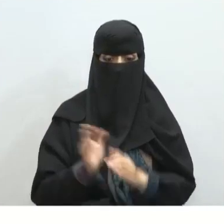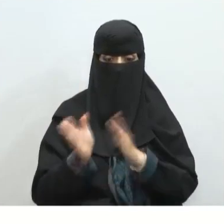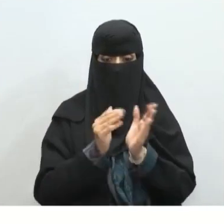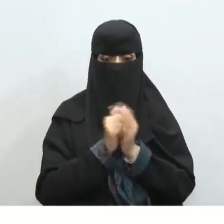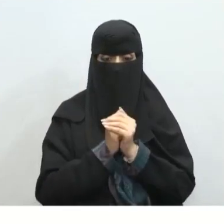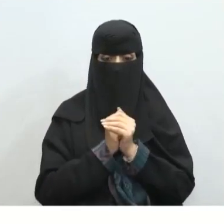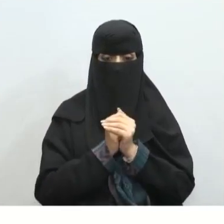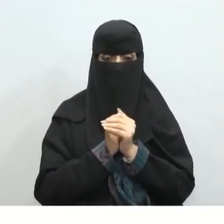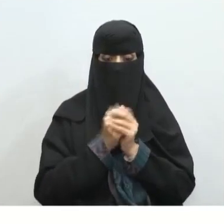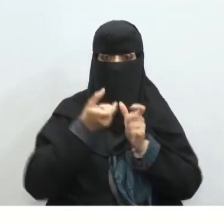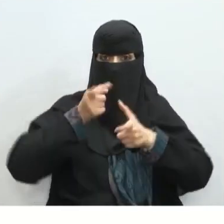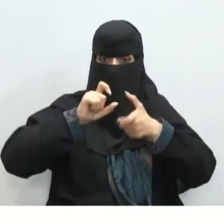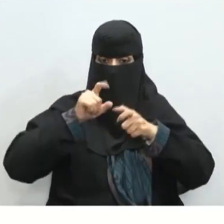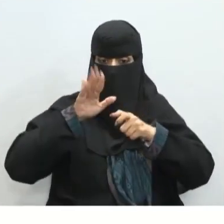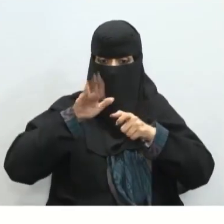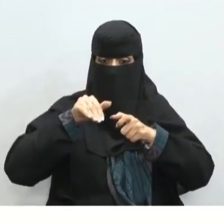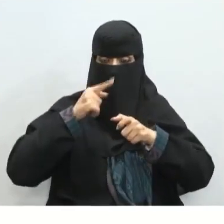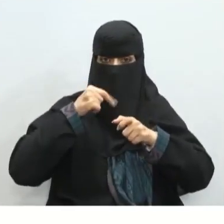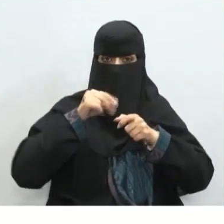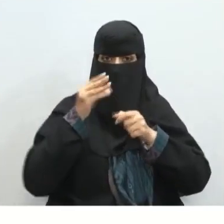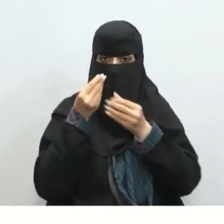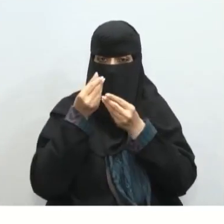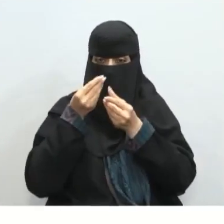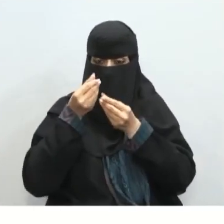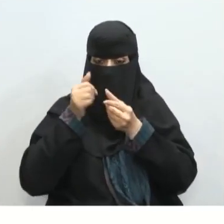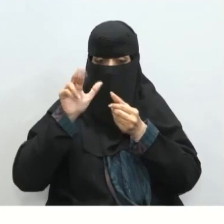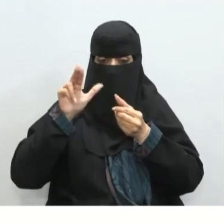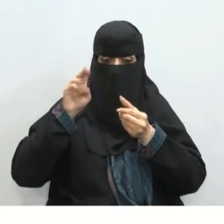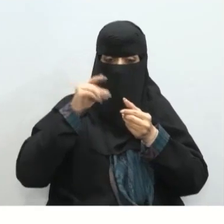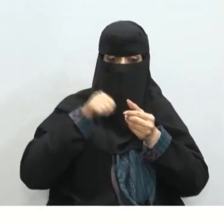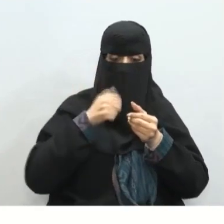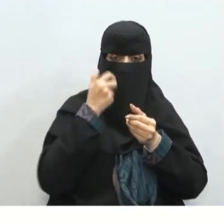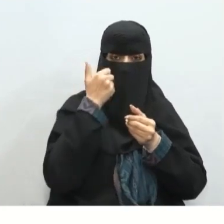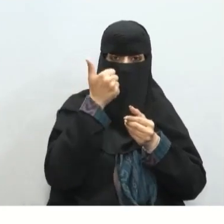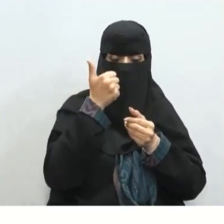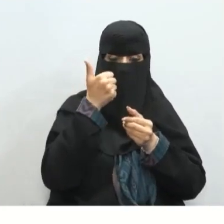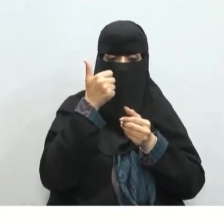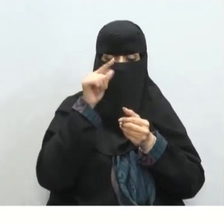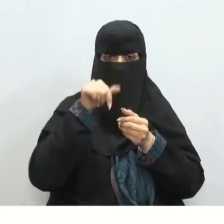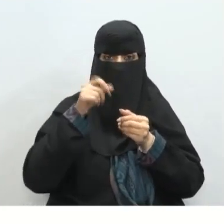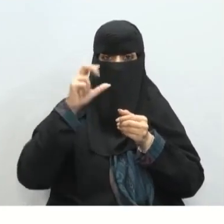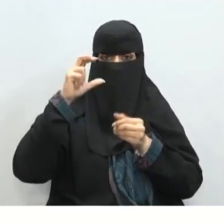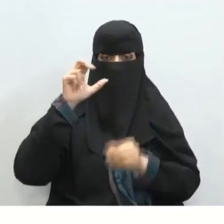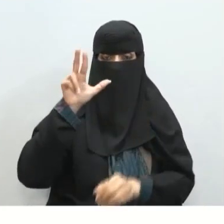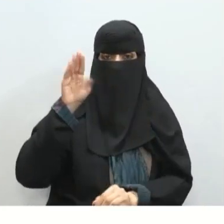بي مثل ما تعلمنا ان الخطوه تحدث في كفن هي تكون السكريات سداسيه